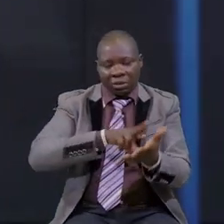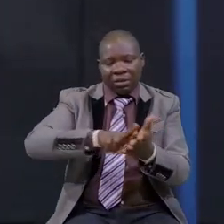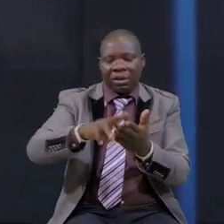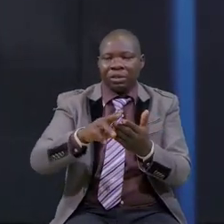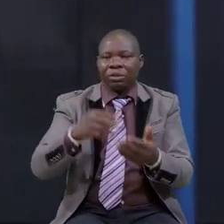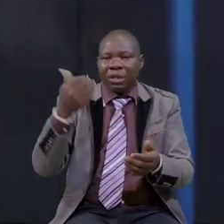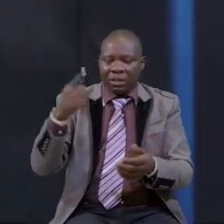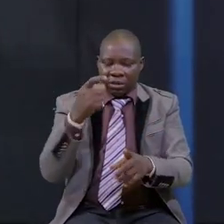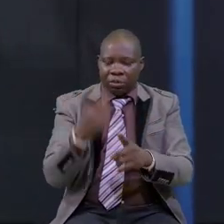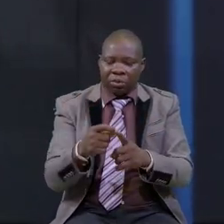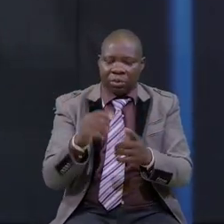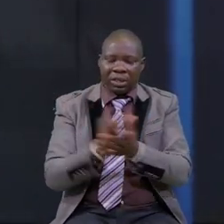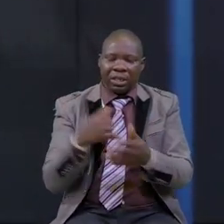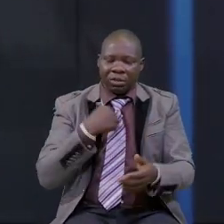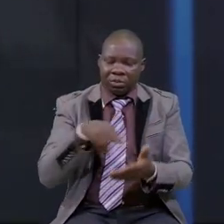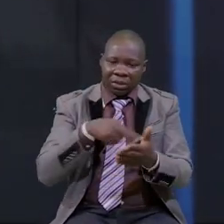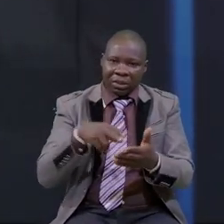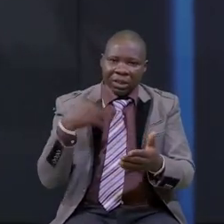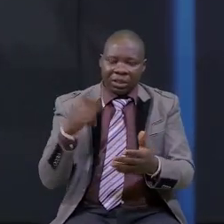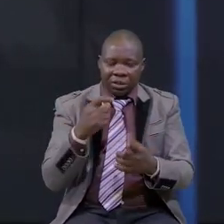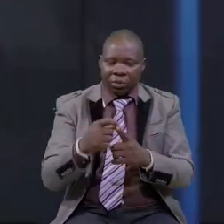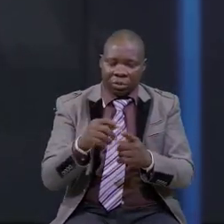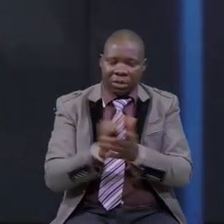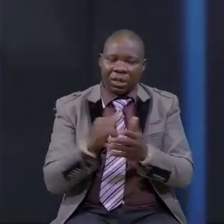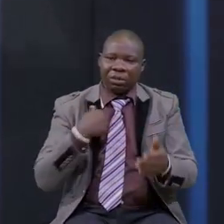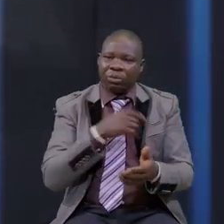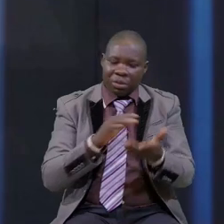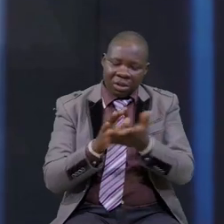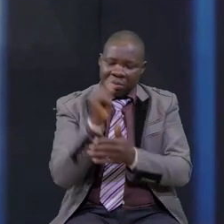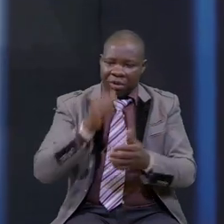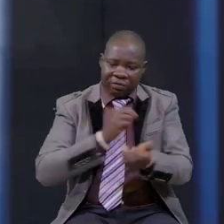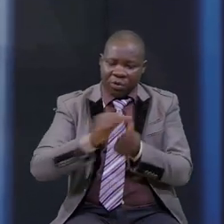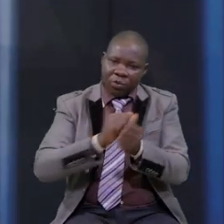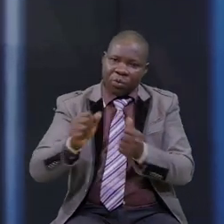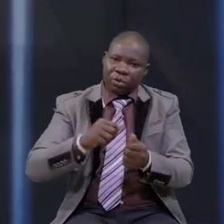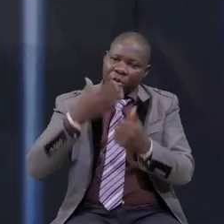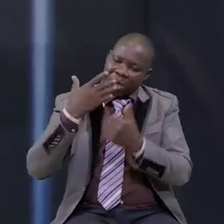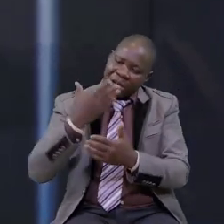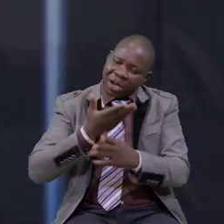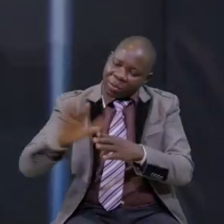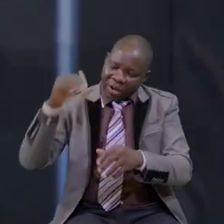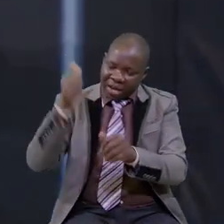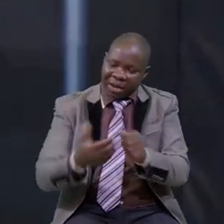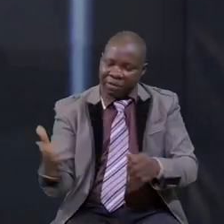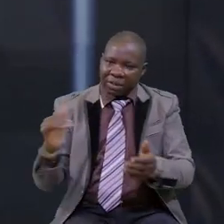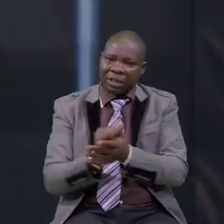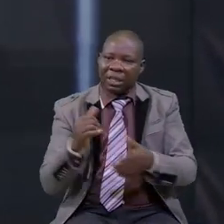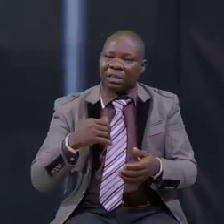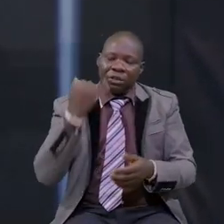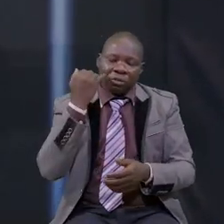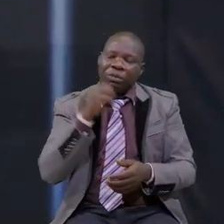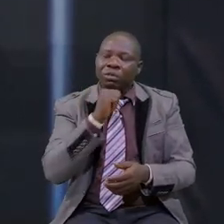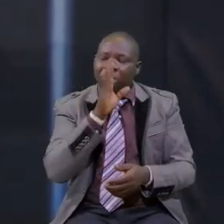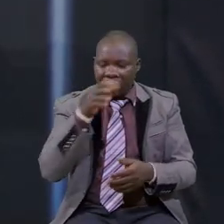injuste, la parole que nous lisons, la parole que nous croyons, nous lave. Et tout ce qui ne doit pas être là